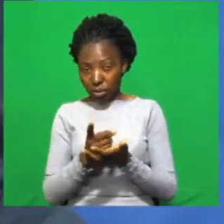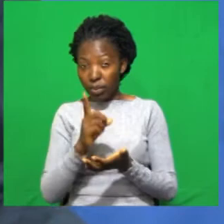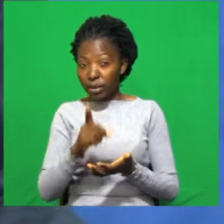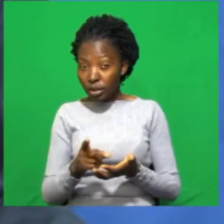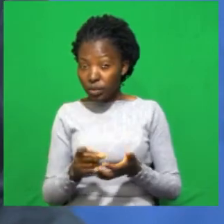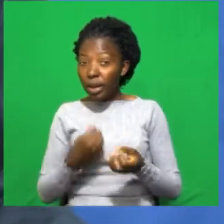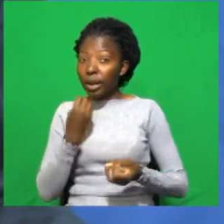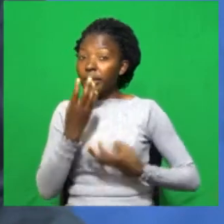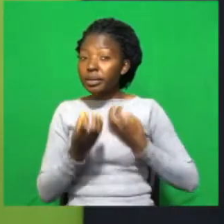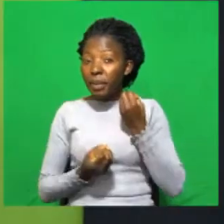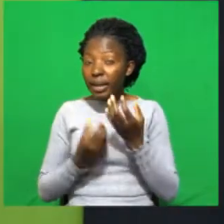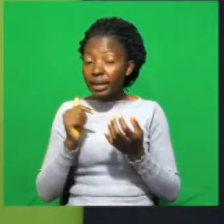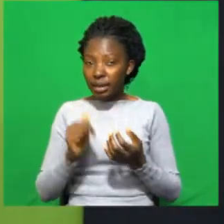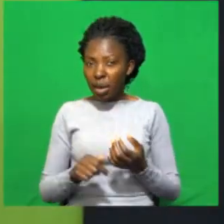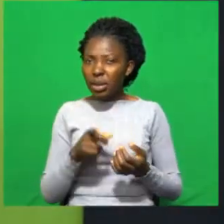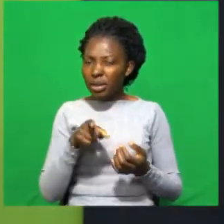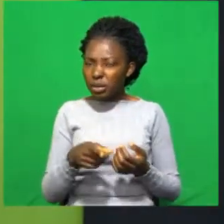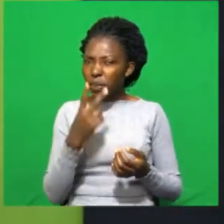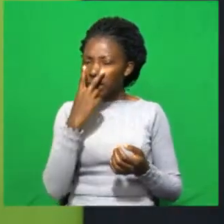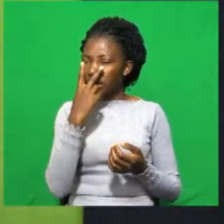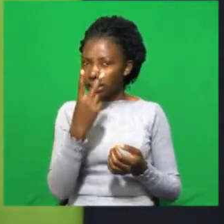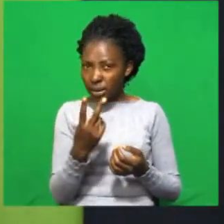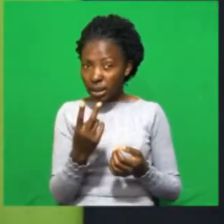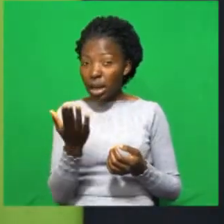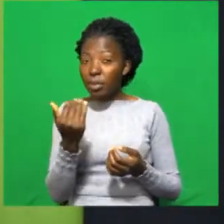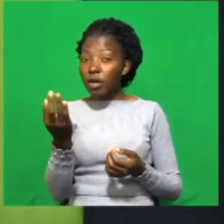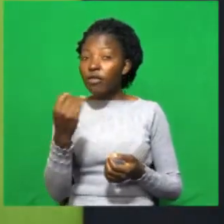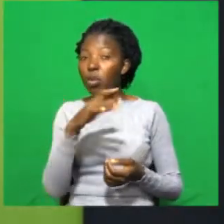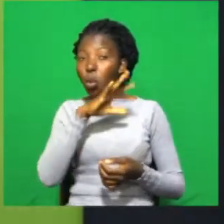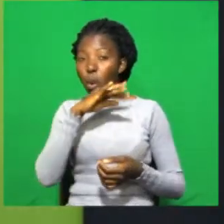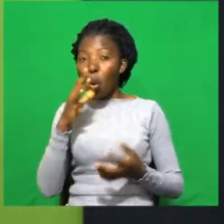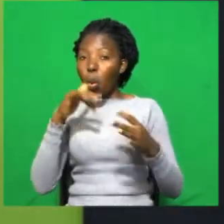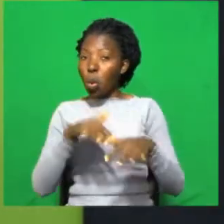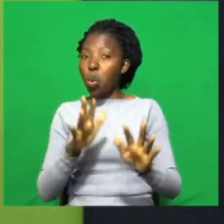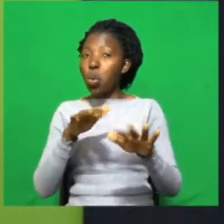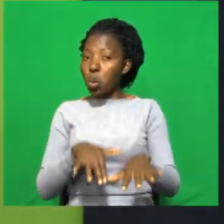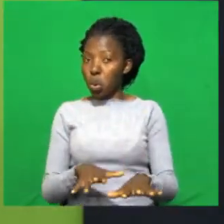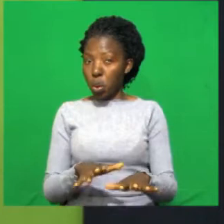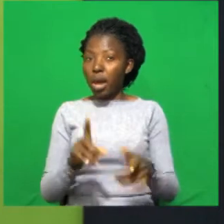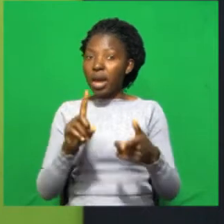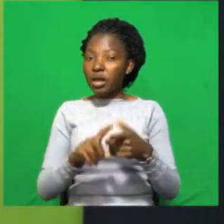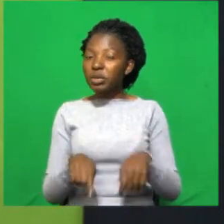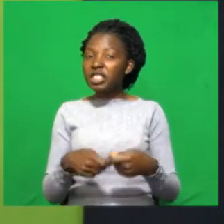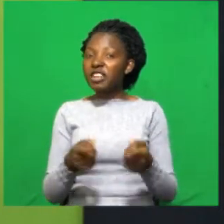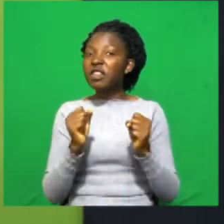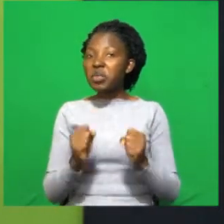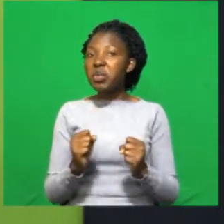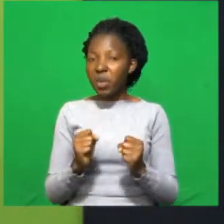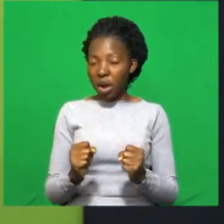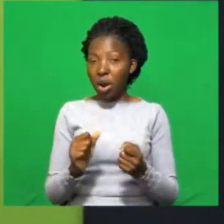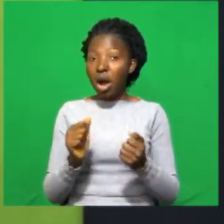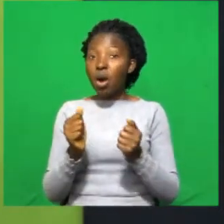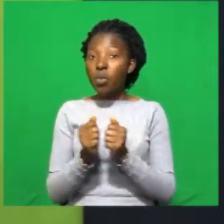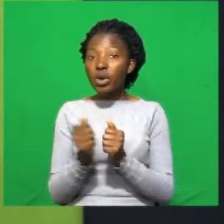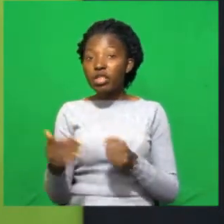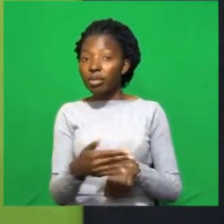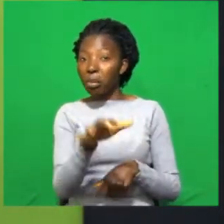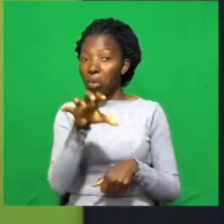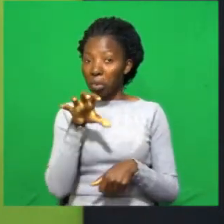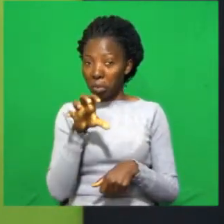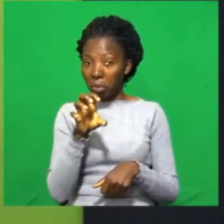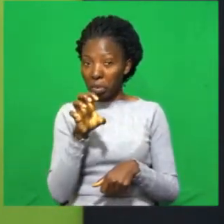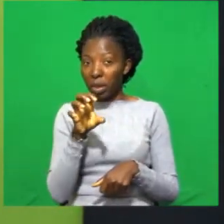panapa huri kunzi hwakaonekwa huchibuda mugungwa, ndobva waonekwa huchipiwa masimba neshato,